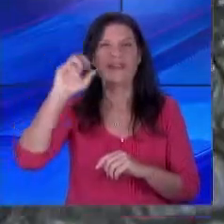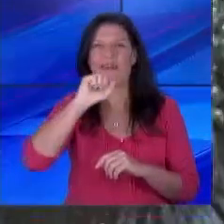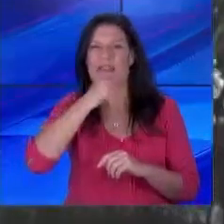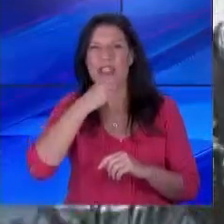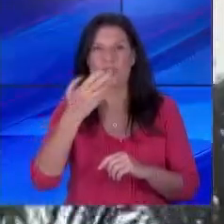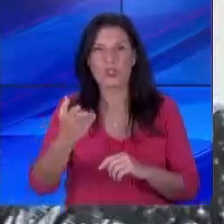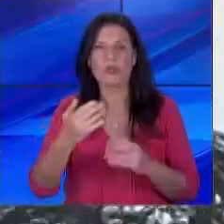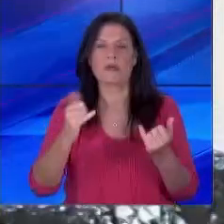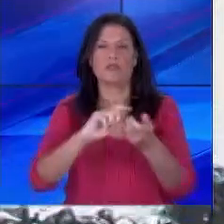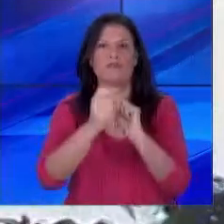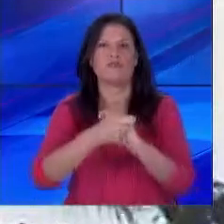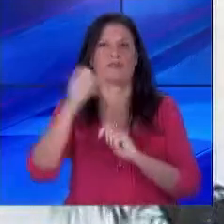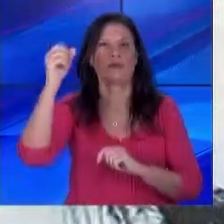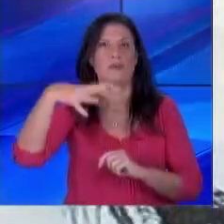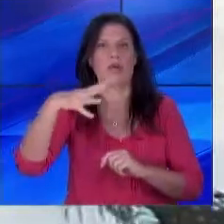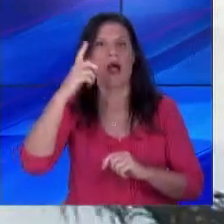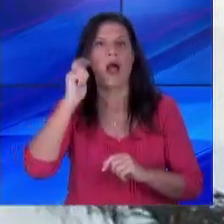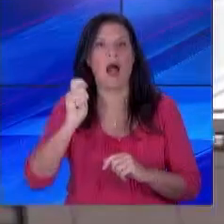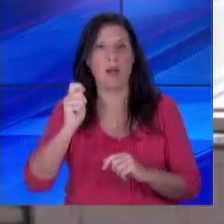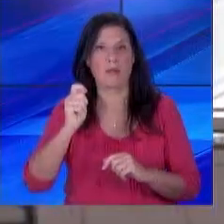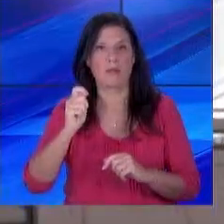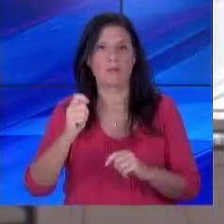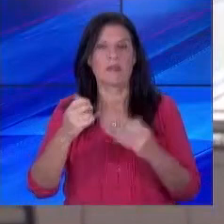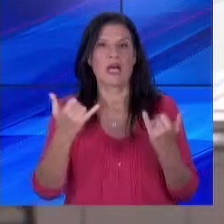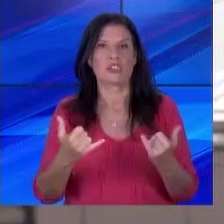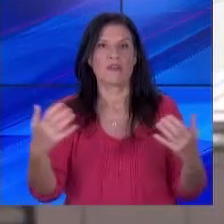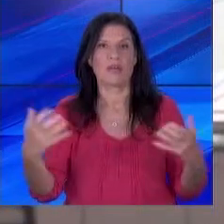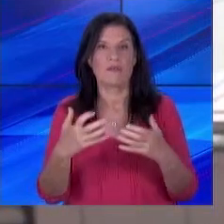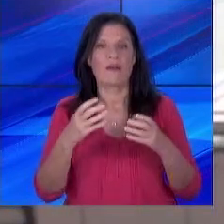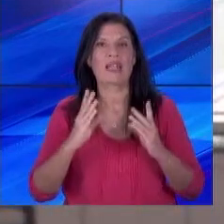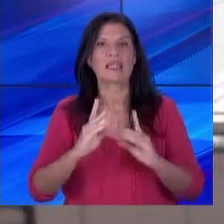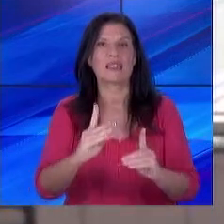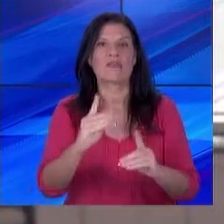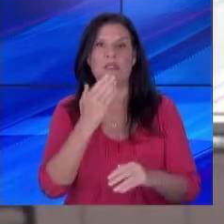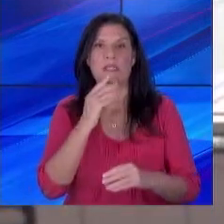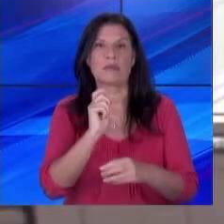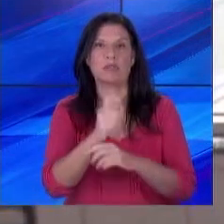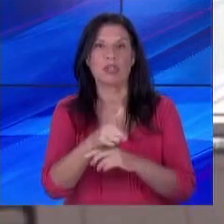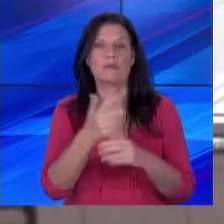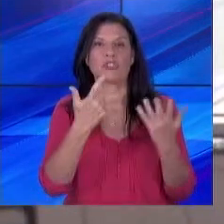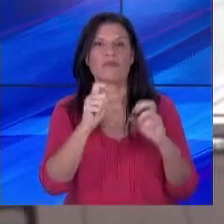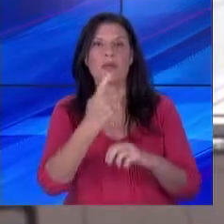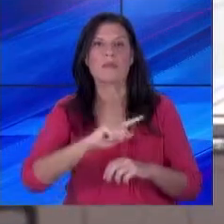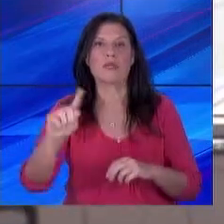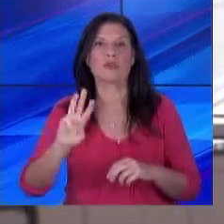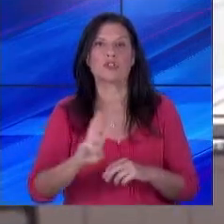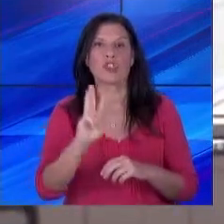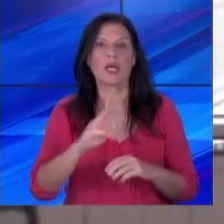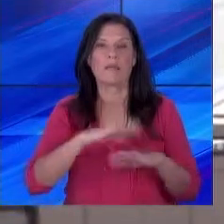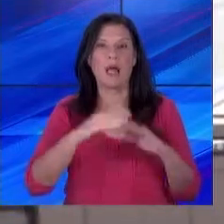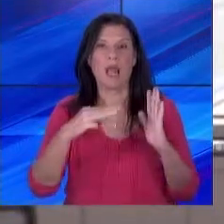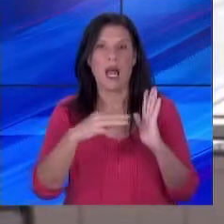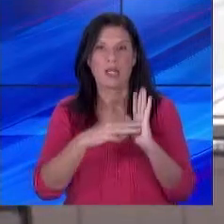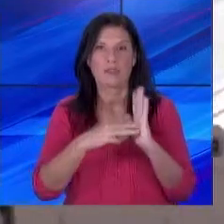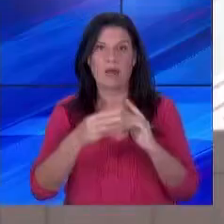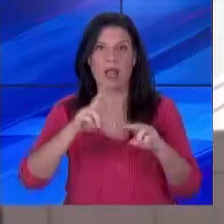תאורה חכמים, לד. כיום חברת נתיבי ישראל משלמת בשנה 70 מיליון שקלים על צריכת החשמל. לאחר הסבת גופי